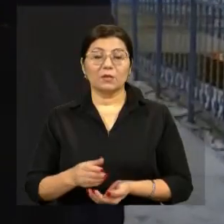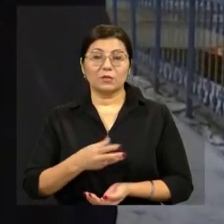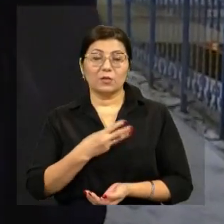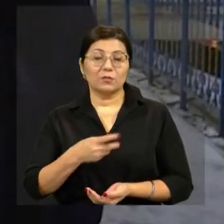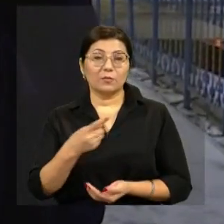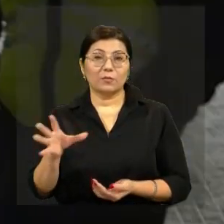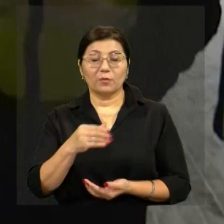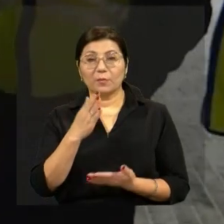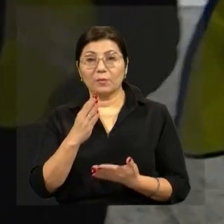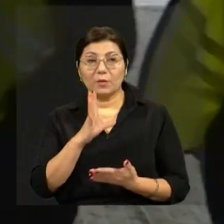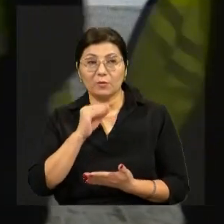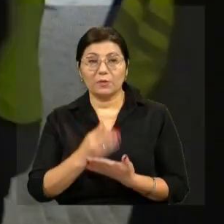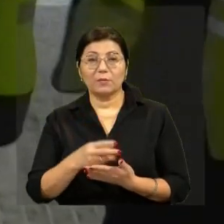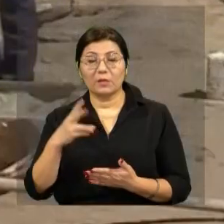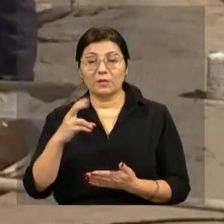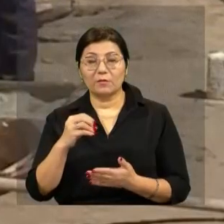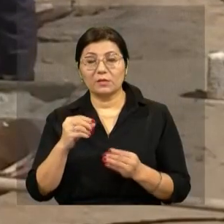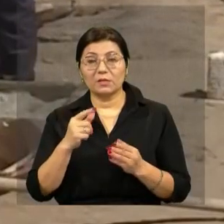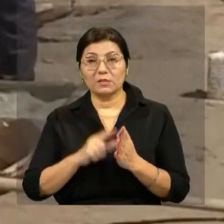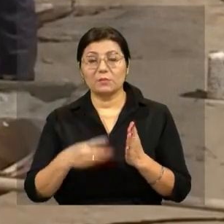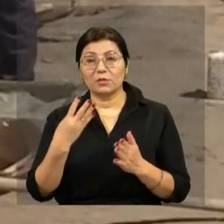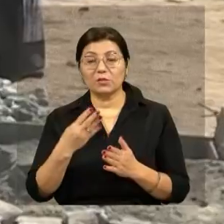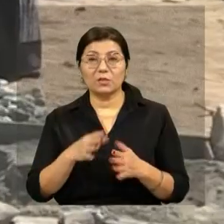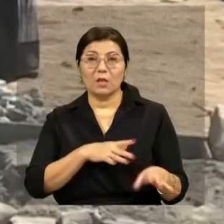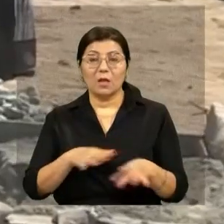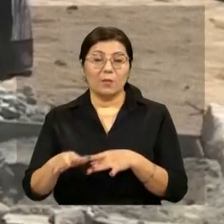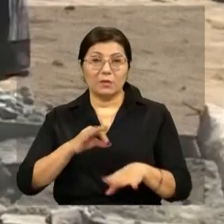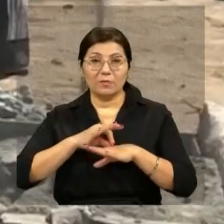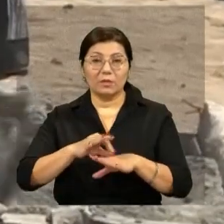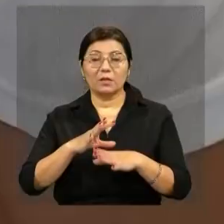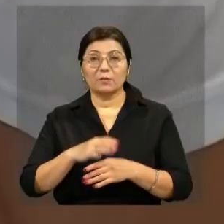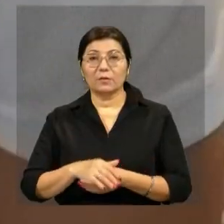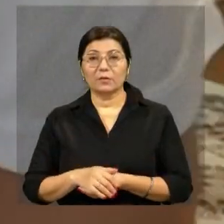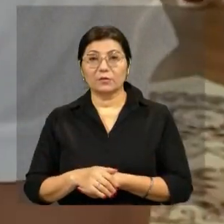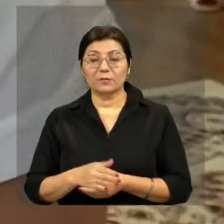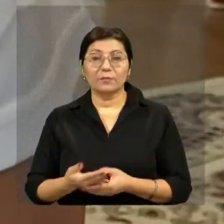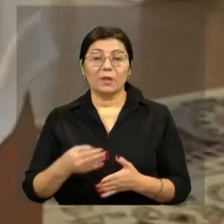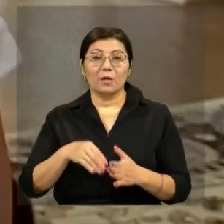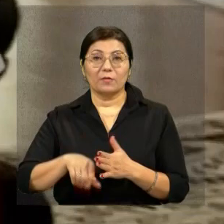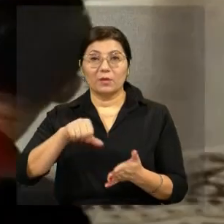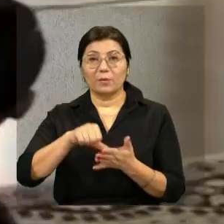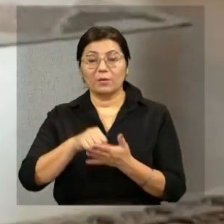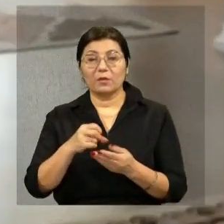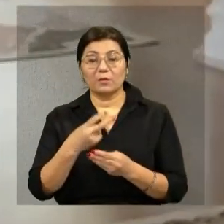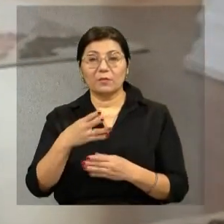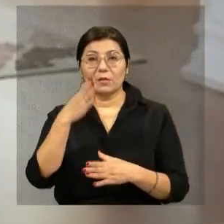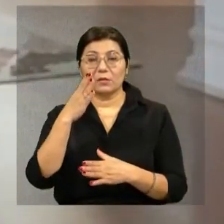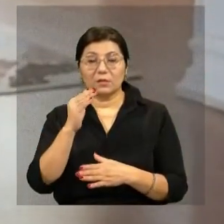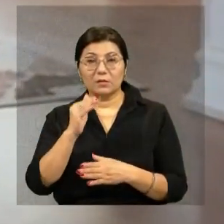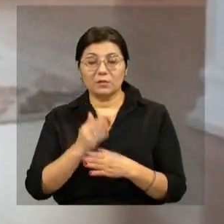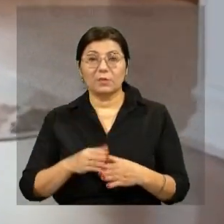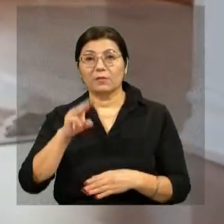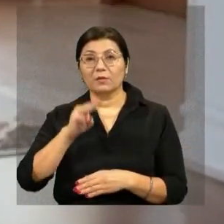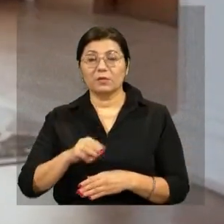С начала года было проведено 274 мероприятия для поддержки волонтерских начинаний молодежи. В них приняли участие 12,5 тысяч